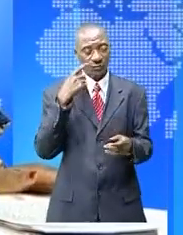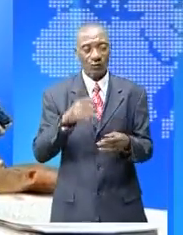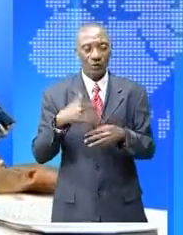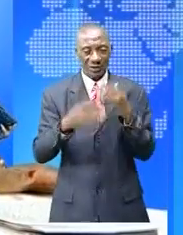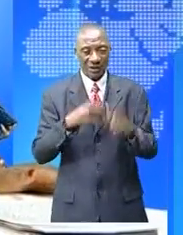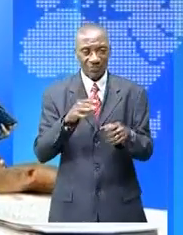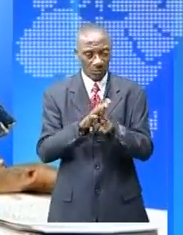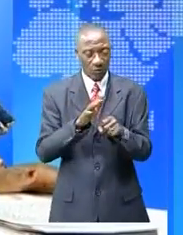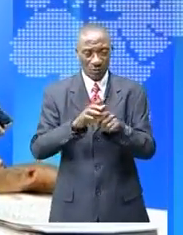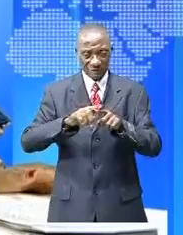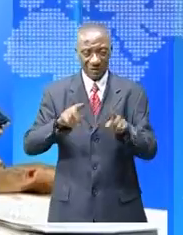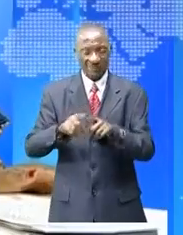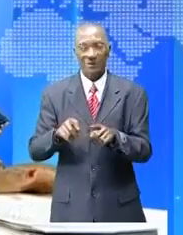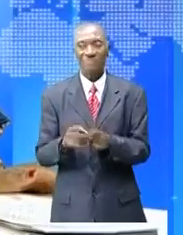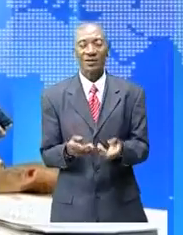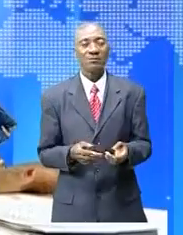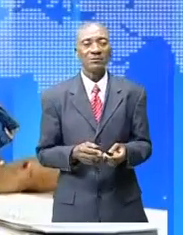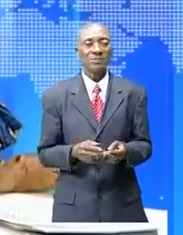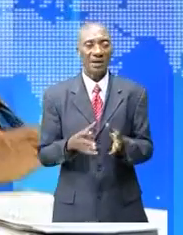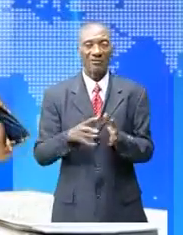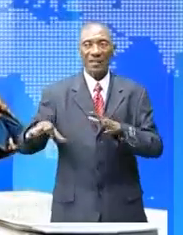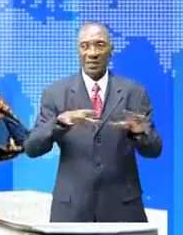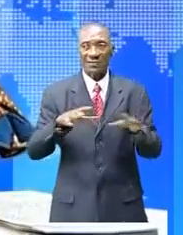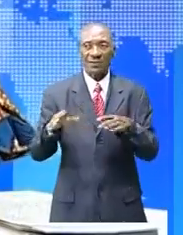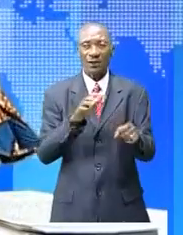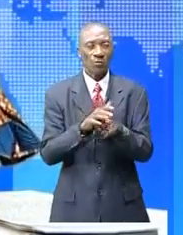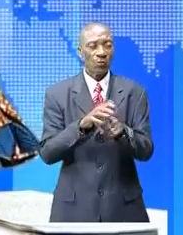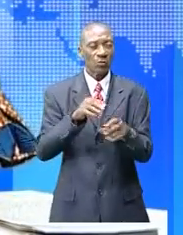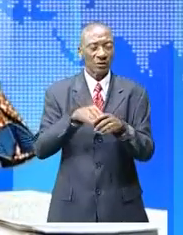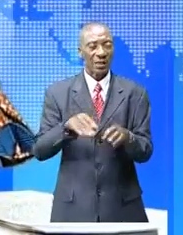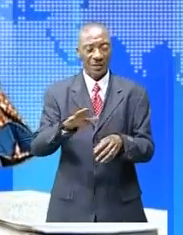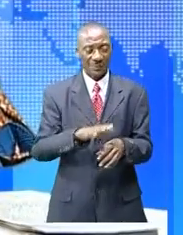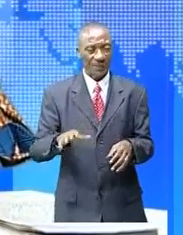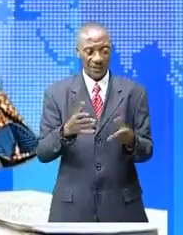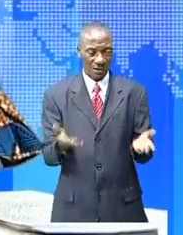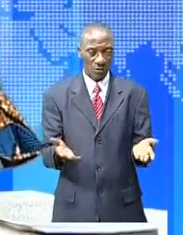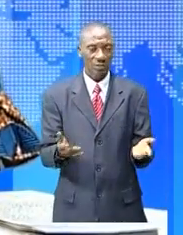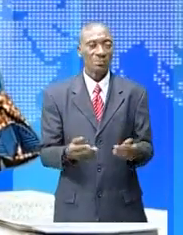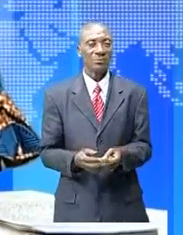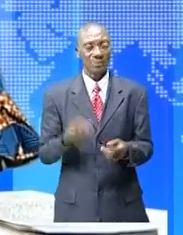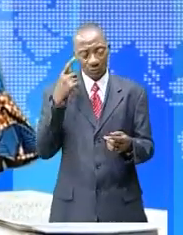du Congo. Que vive notre beau pays, que vive l'état des droits, signé le procureur général